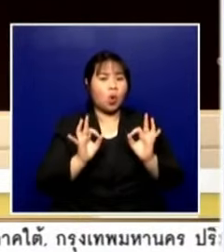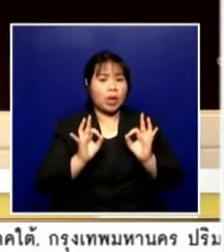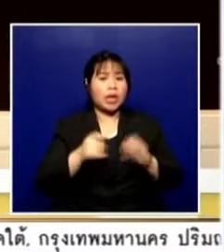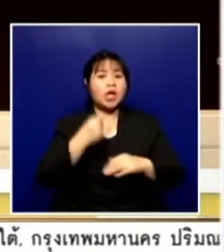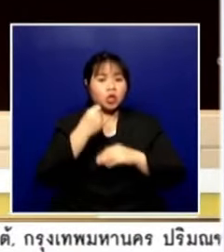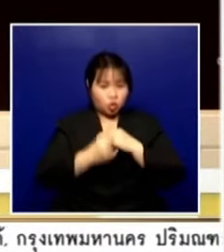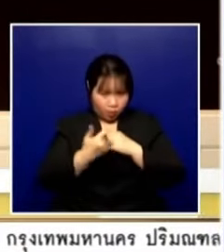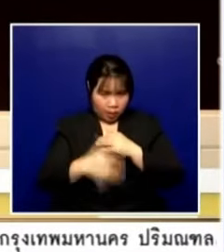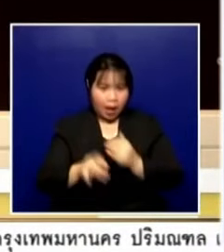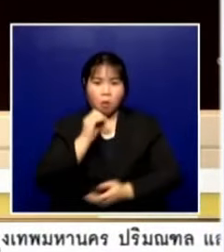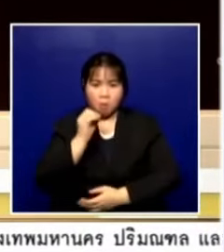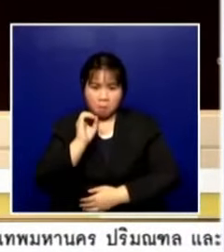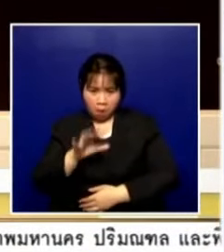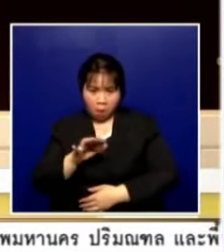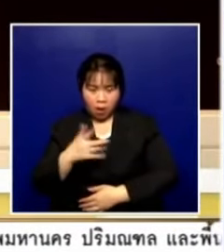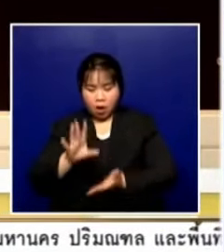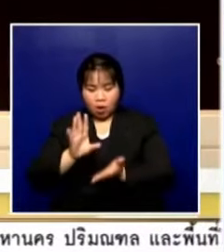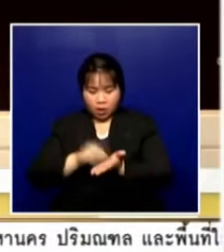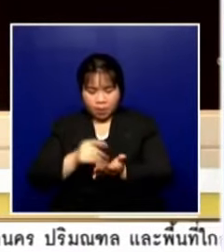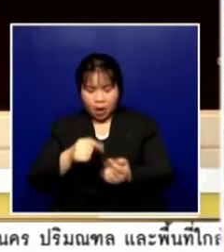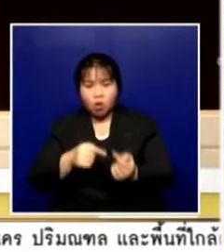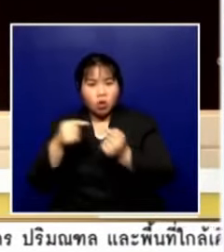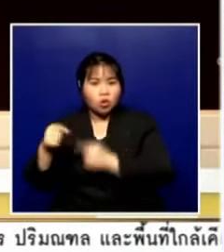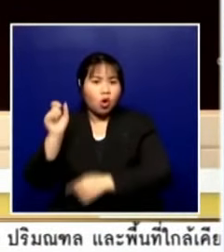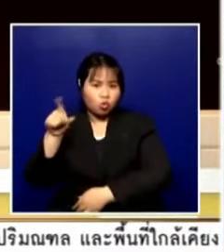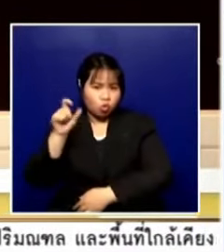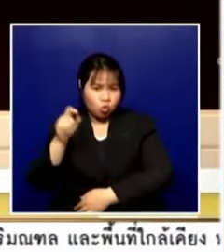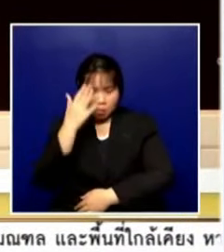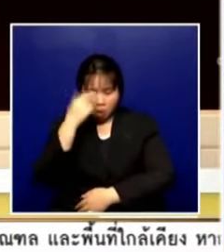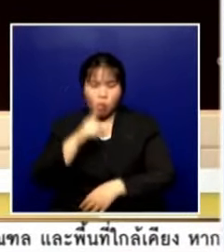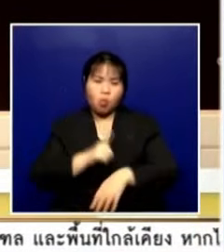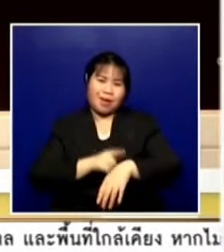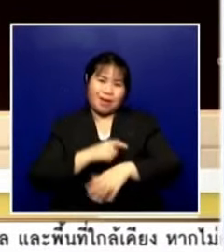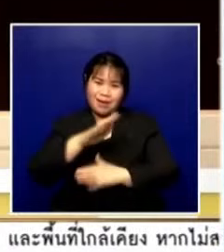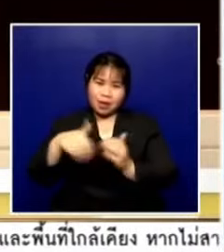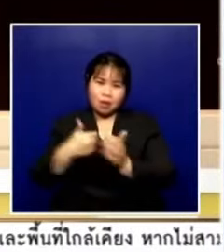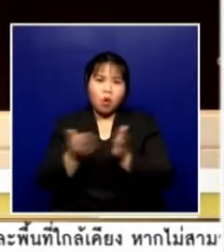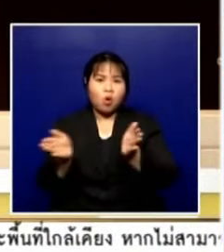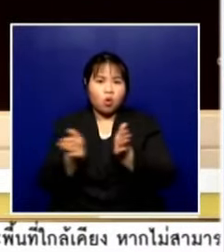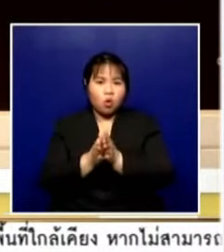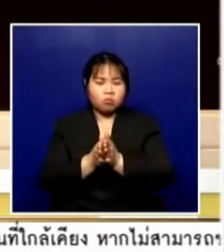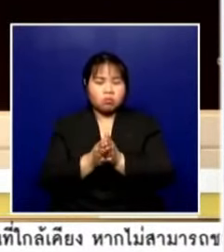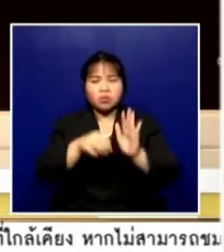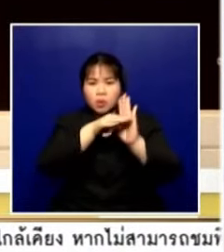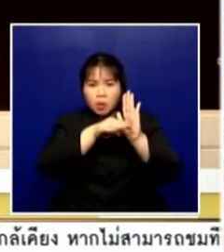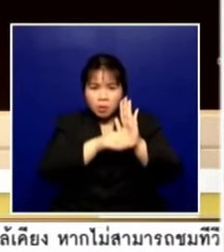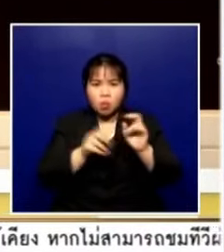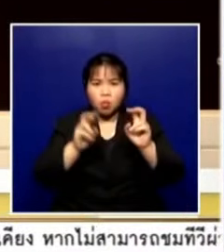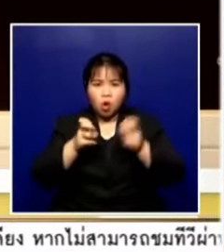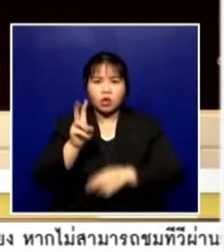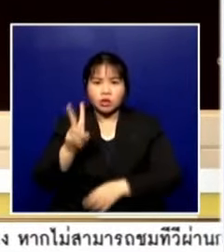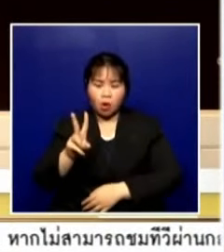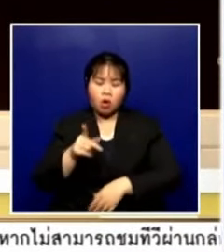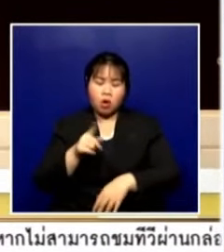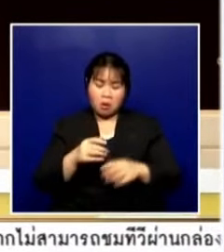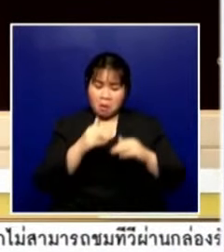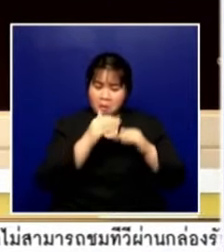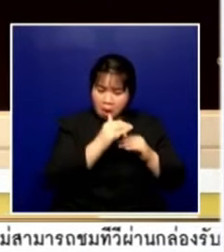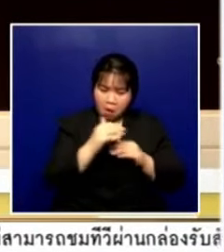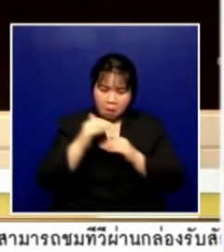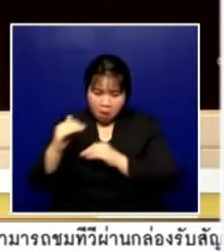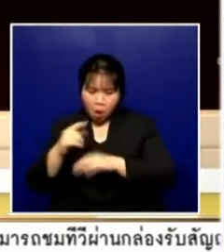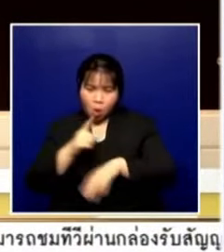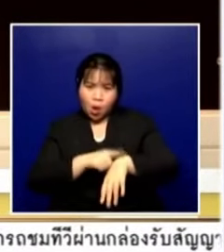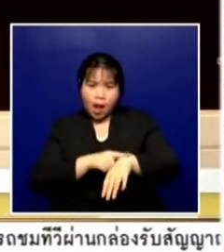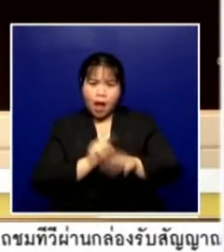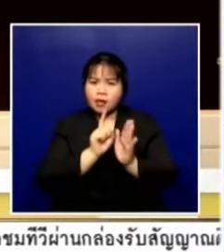นี้แล้วนะครับที่สุดแล้วเนี่ยอภิปรายไปเรื่อยๆทั้งสสพรรคร่วมรัฐบาลสสพรรคร่วมฝ่ายค้านแล้วก็รวมถึงสมาชิกวุฒิสภ